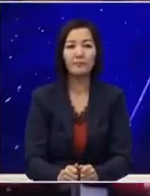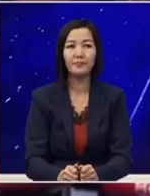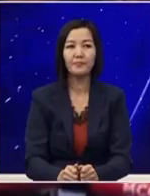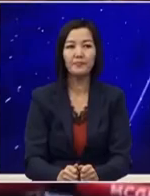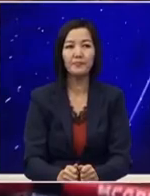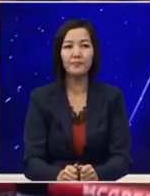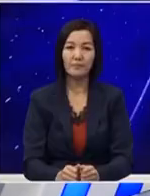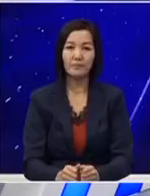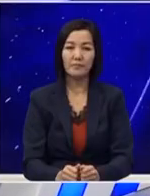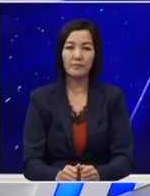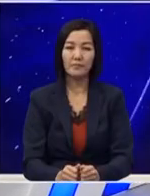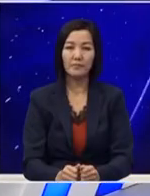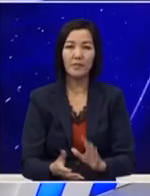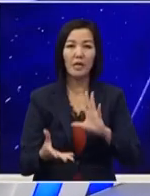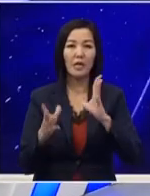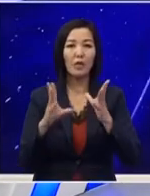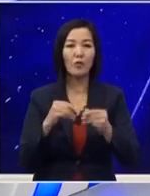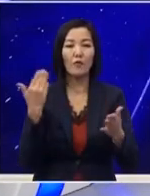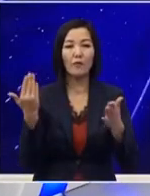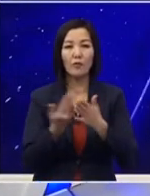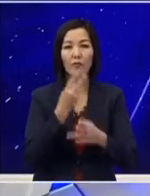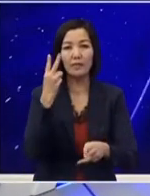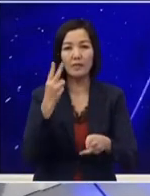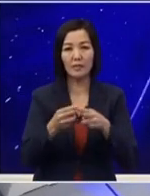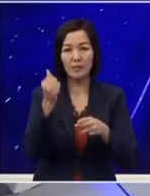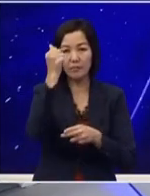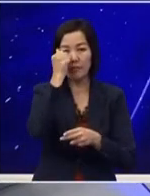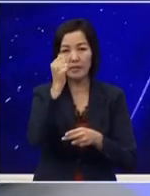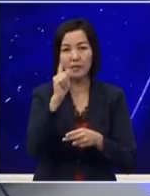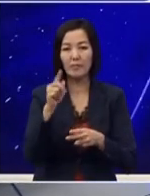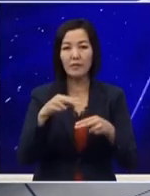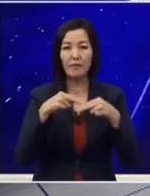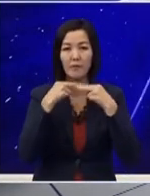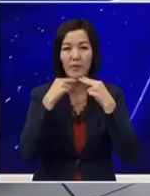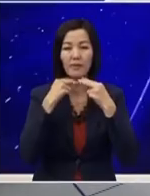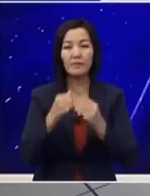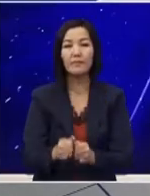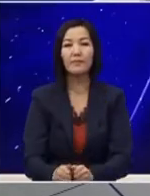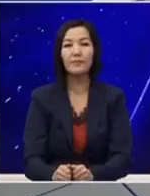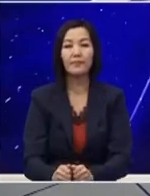На этом у меня все. Спасибо за внимание. Всего доброго.